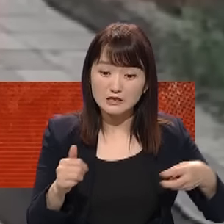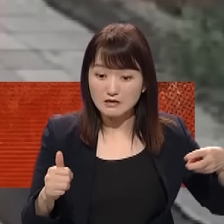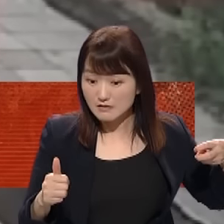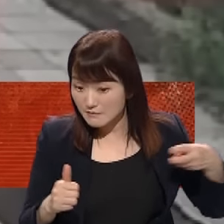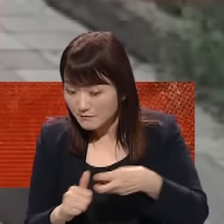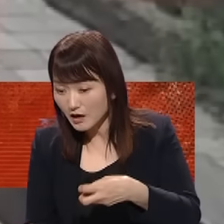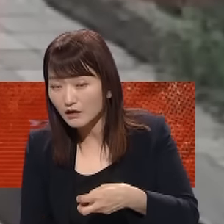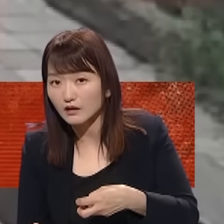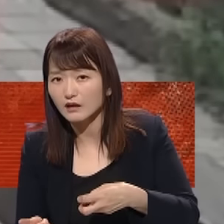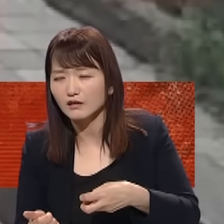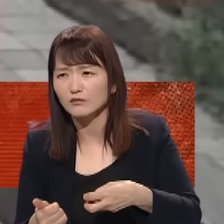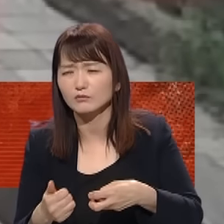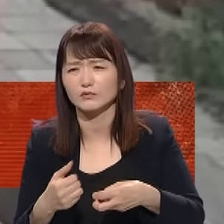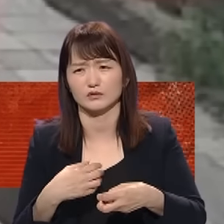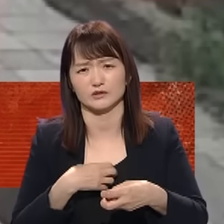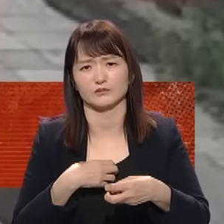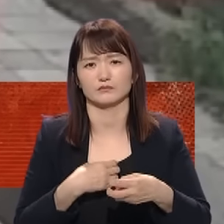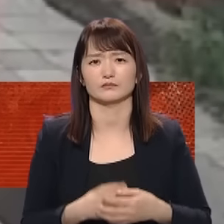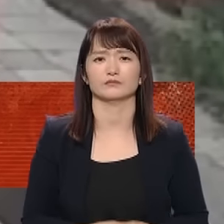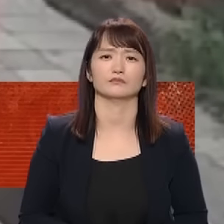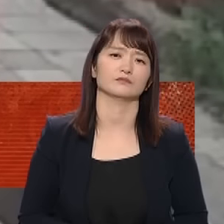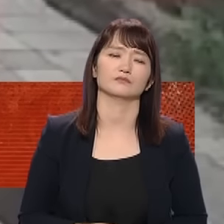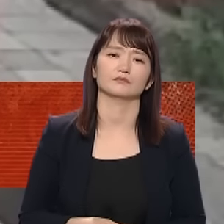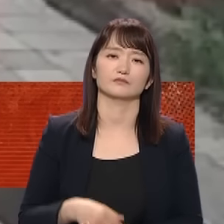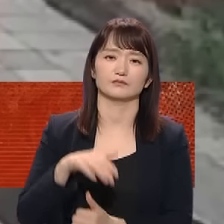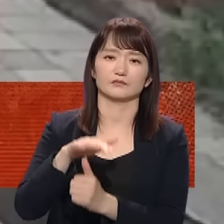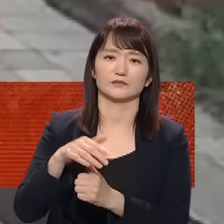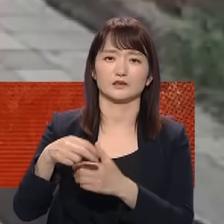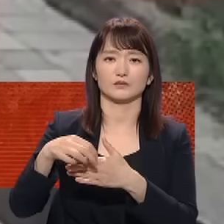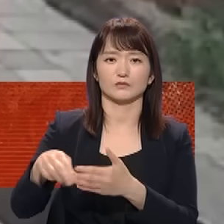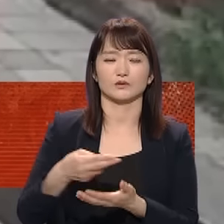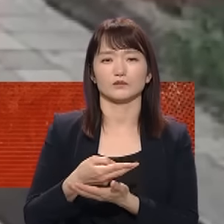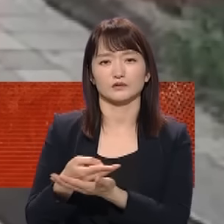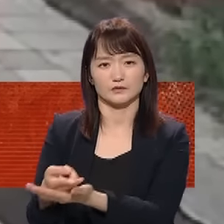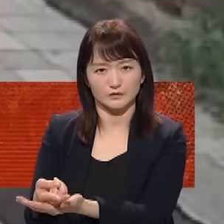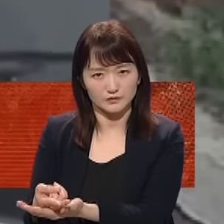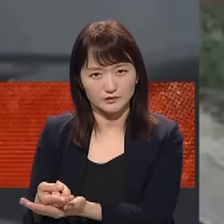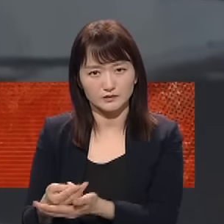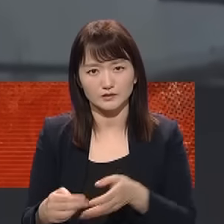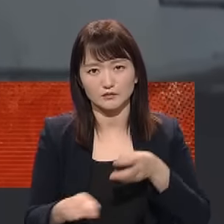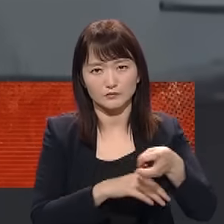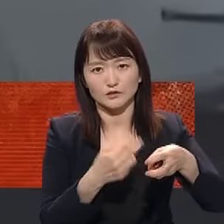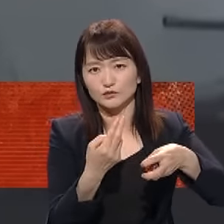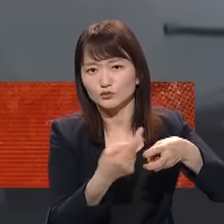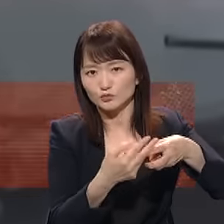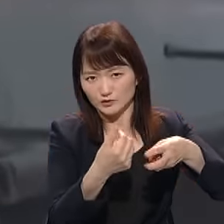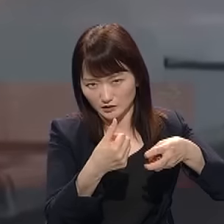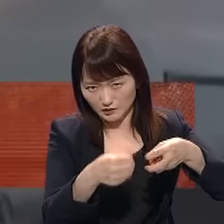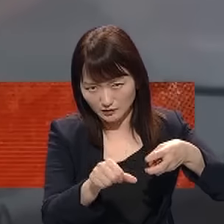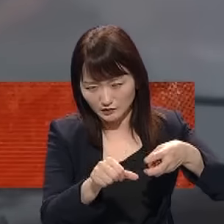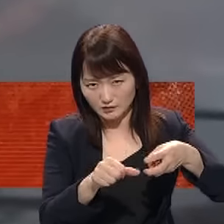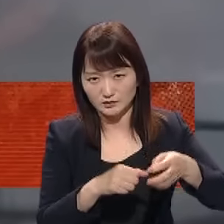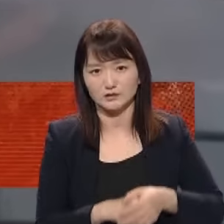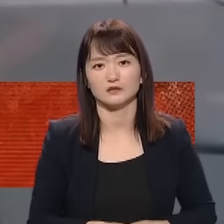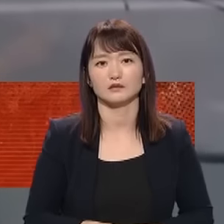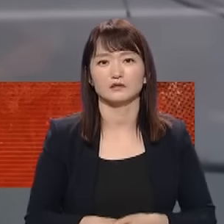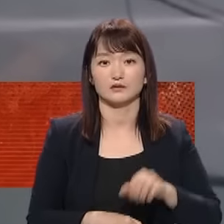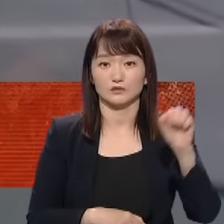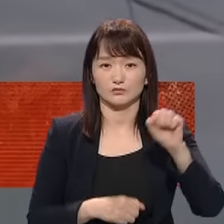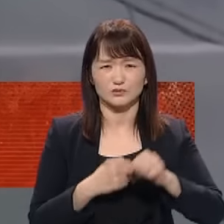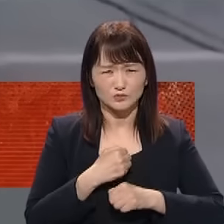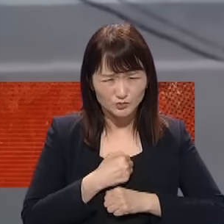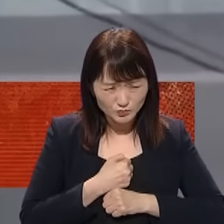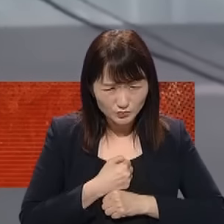날 뻔했습니다. 기사님 잘못은 없네. 네, 소년은 병원에 잠깐 입원했고 버스 앞 유리창도 깨졌다고 합니다. 기사는 운전자가